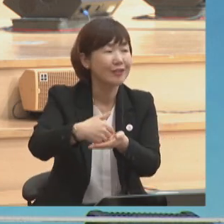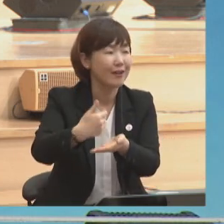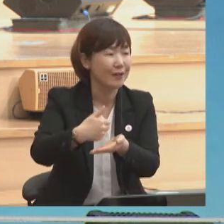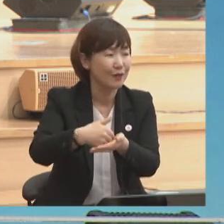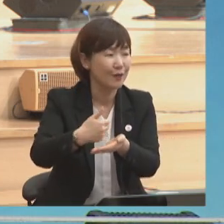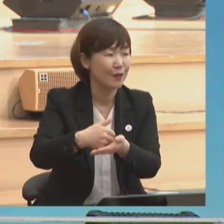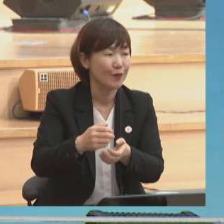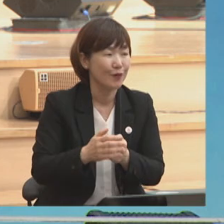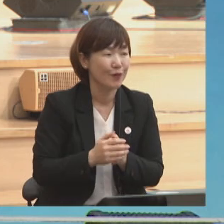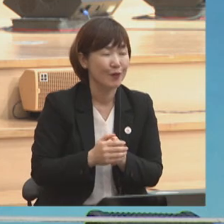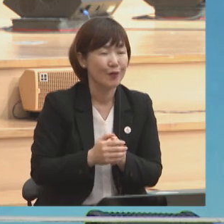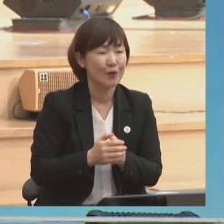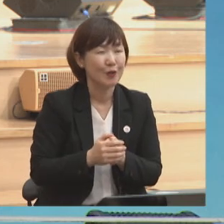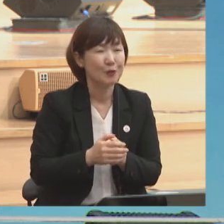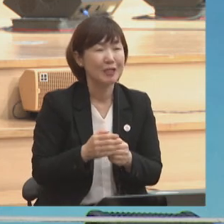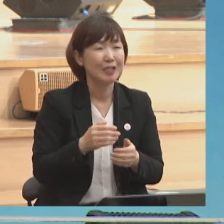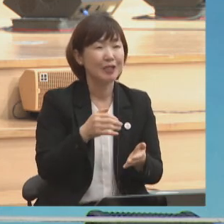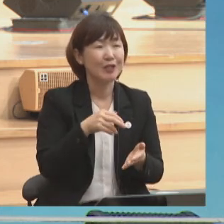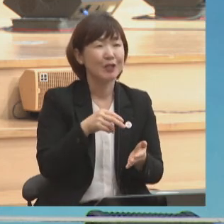이게 어떻겠어요?